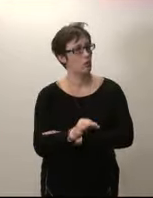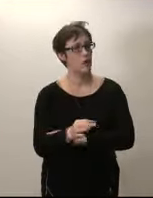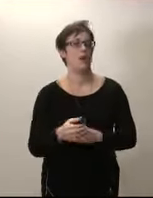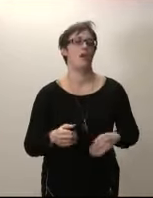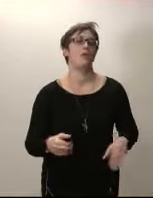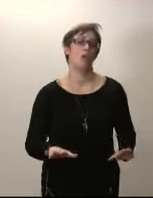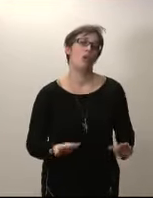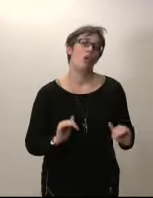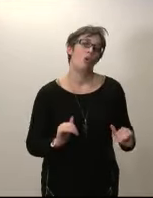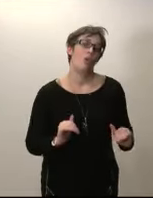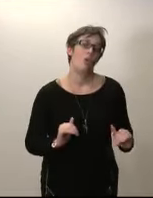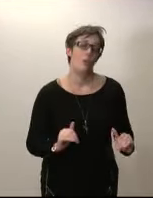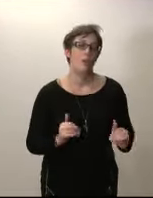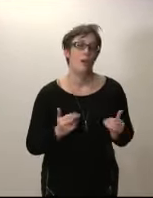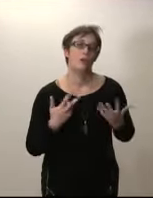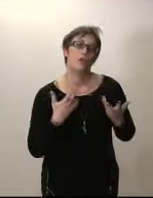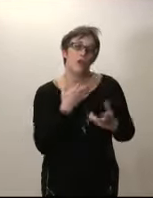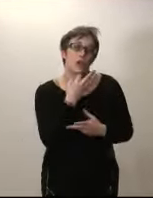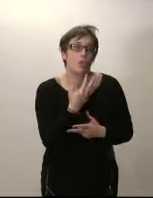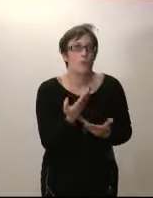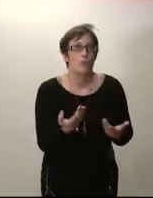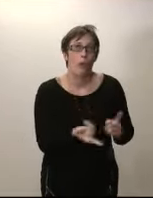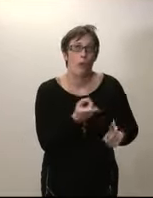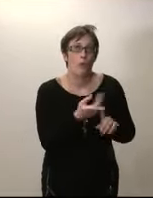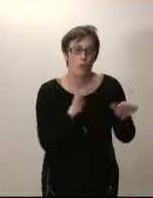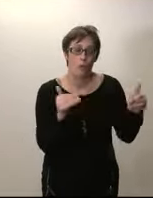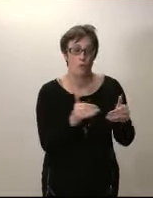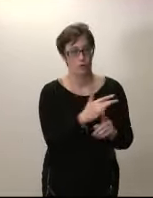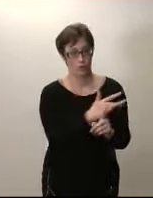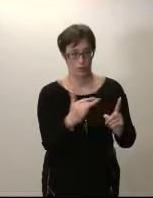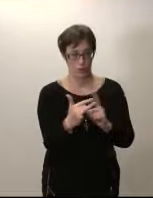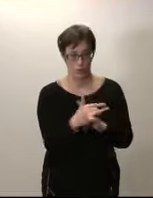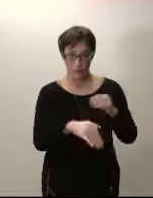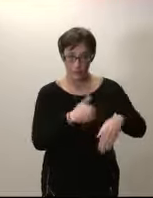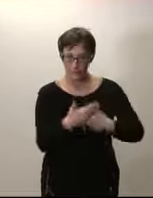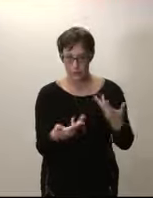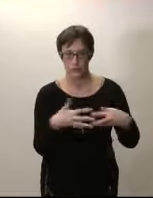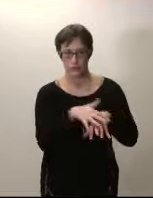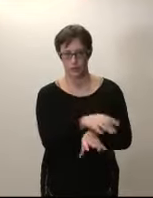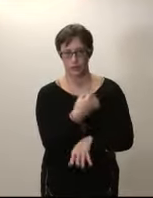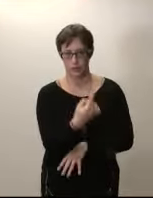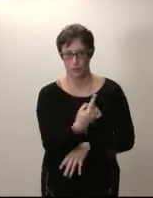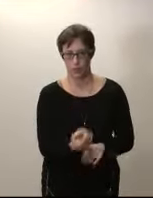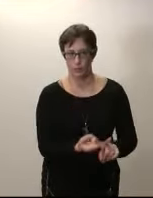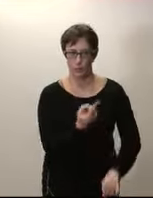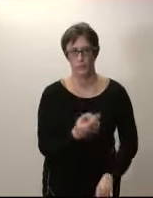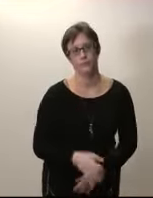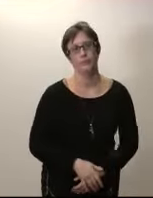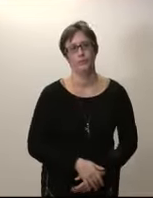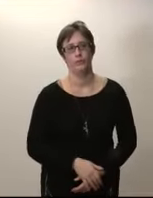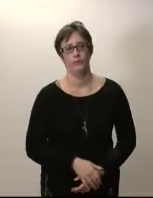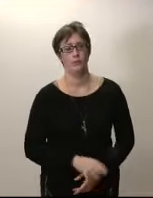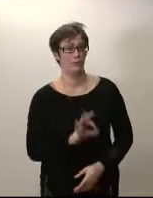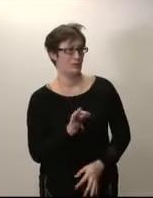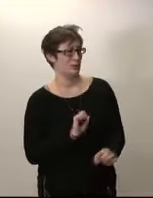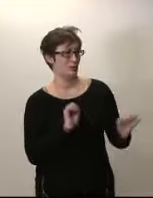autant, j'ai envie de parler de mixité, quoi. Voilà, merci. Là, je partage 100% votre avis. Tu peux appuyer, Roger. Quand on parle